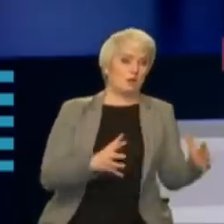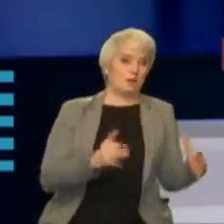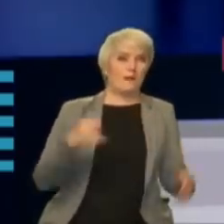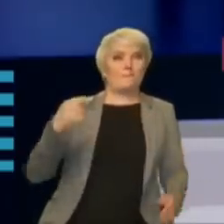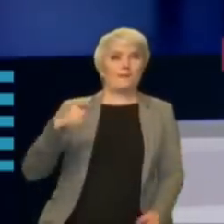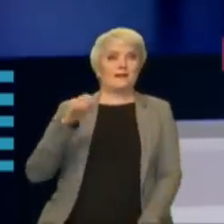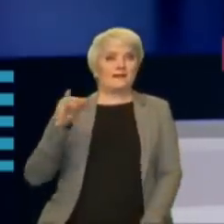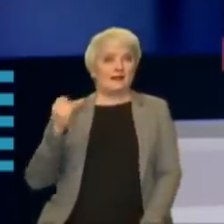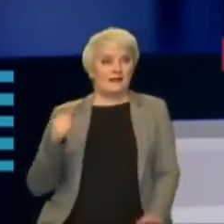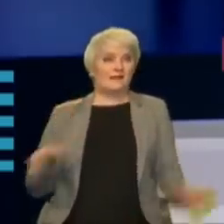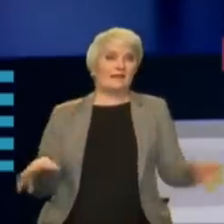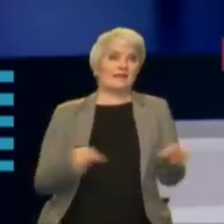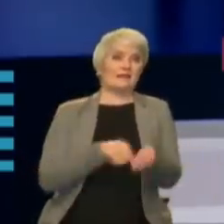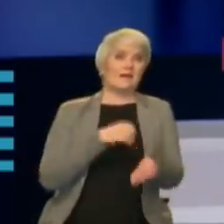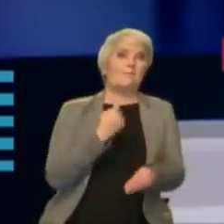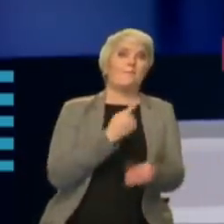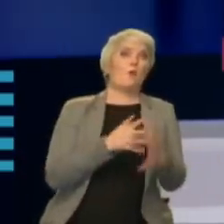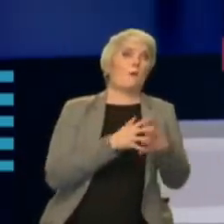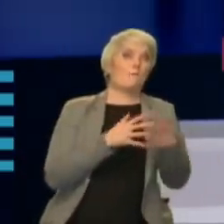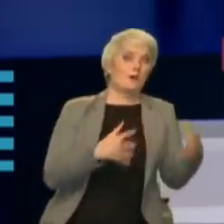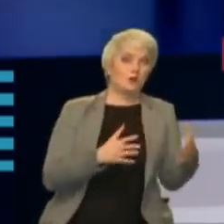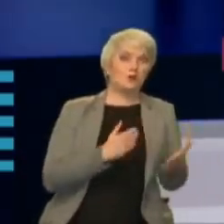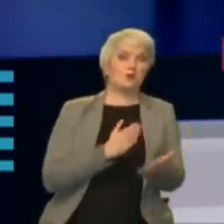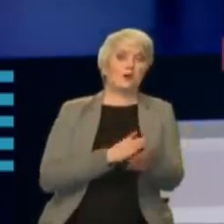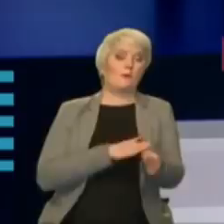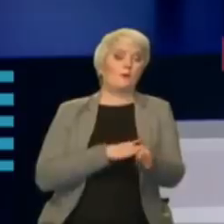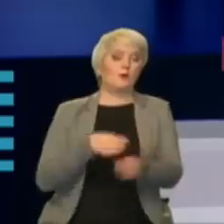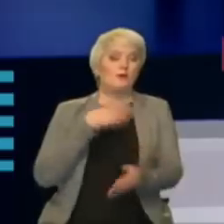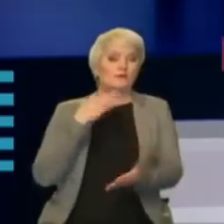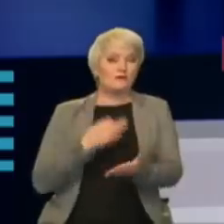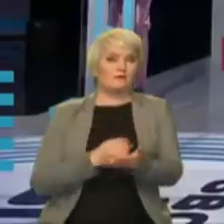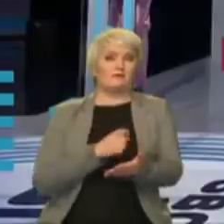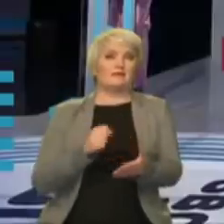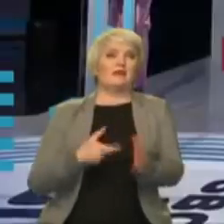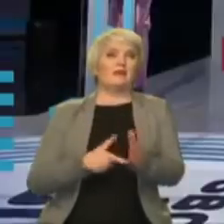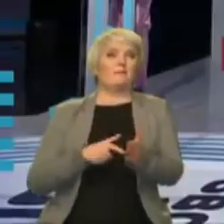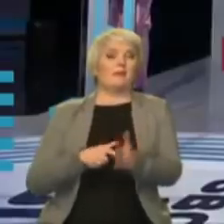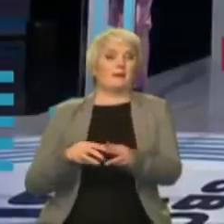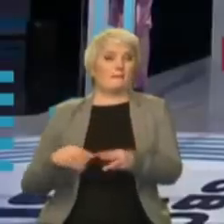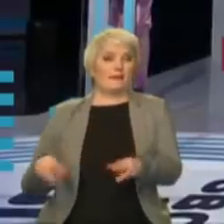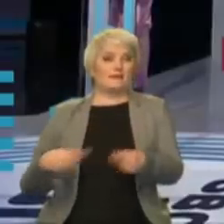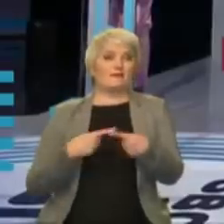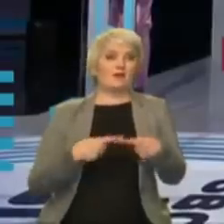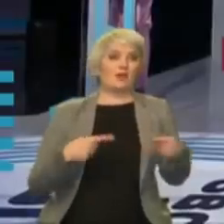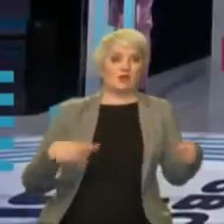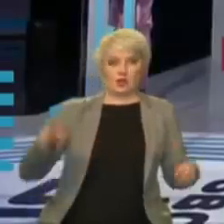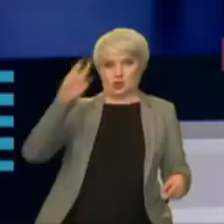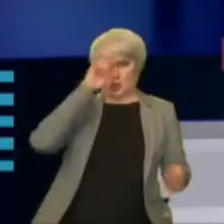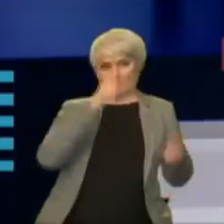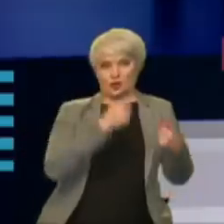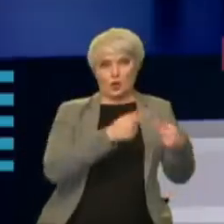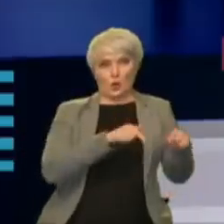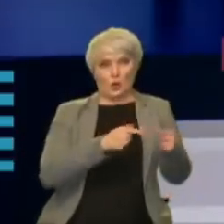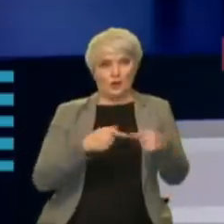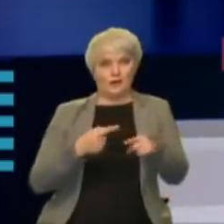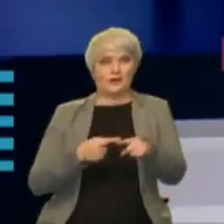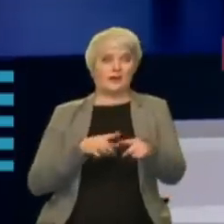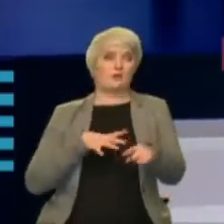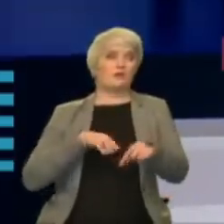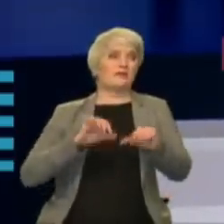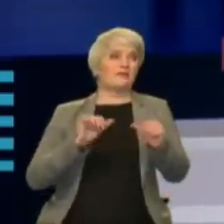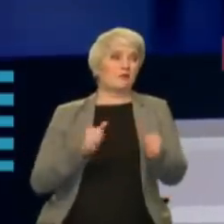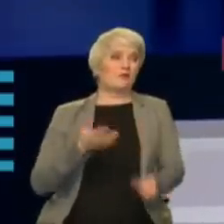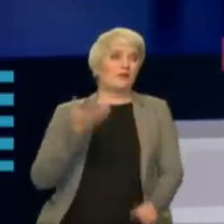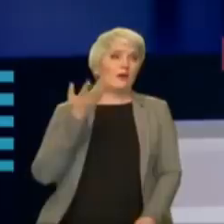несе разом з монобільшістю повну відповідальність за кабінет міністрів і за інші державні органи, які були сформовані